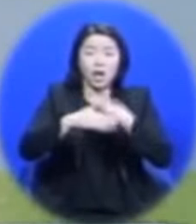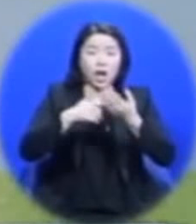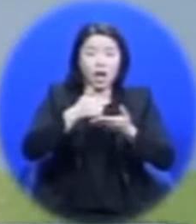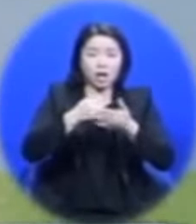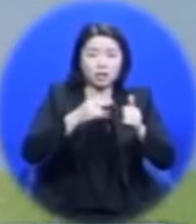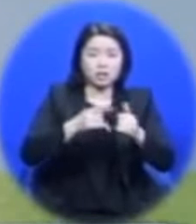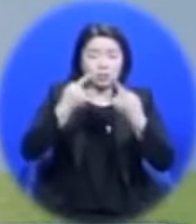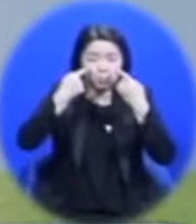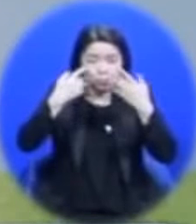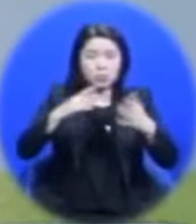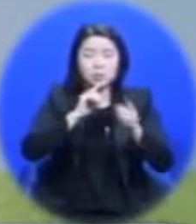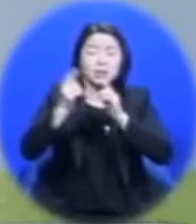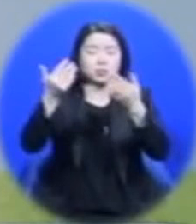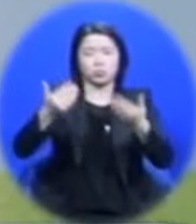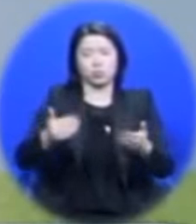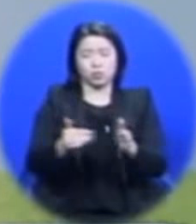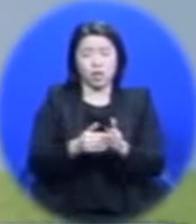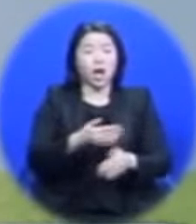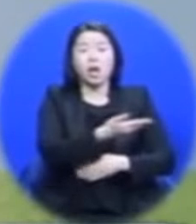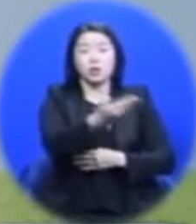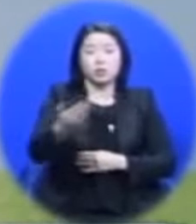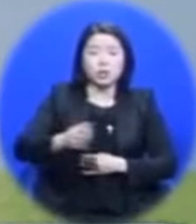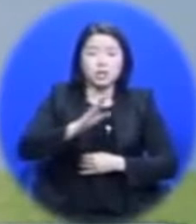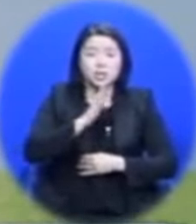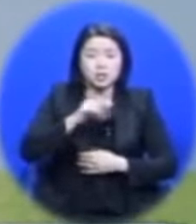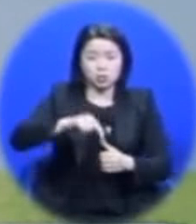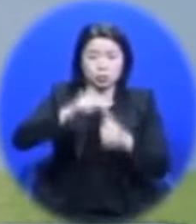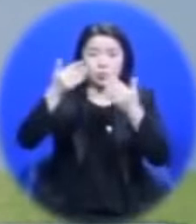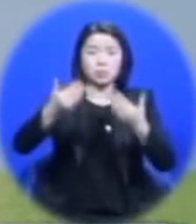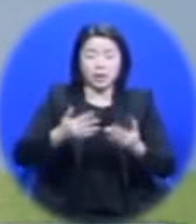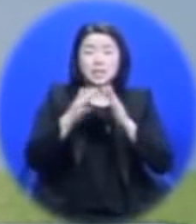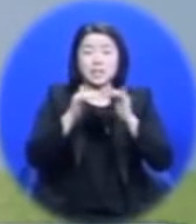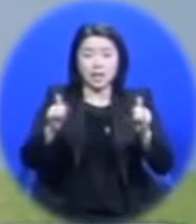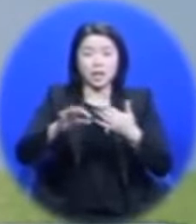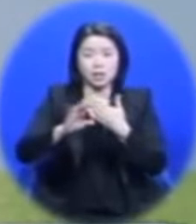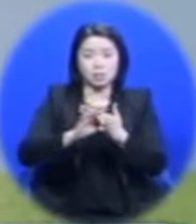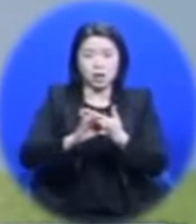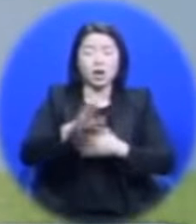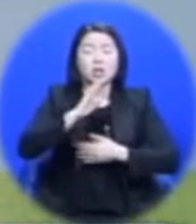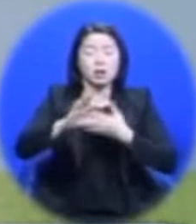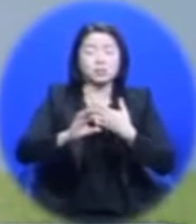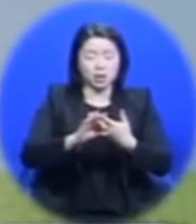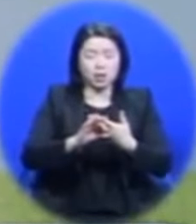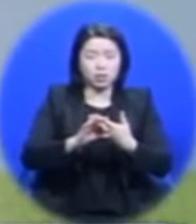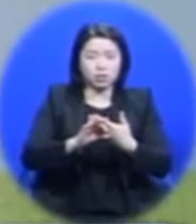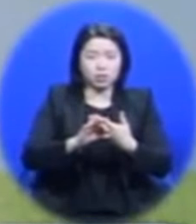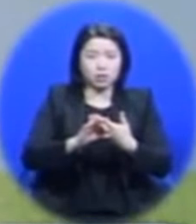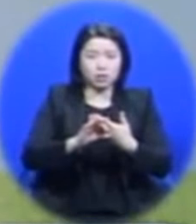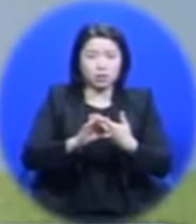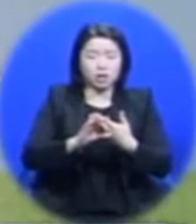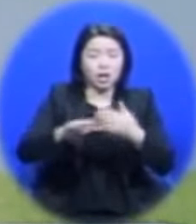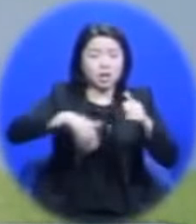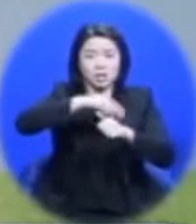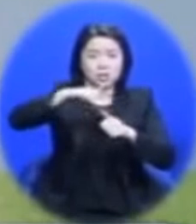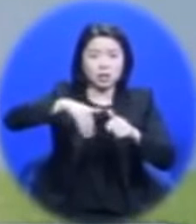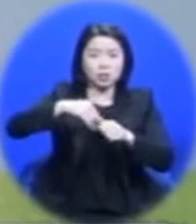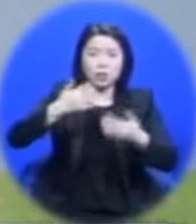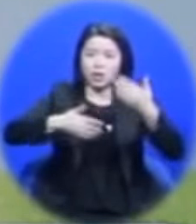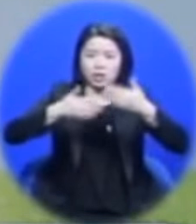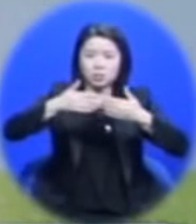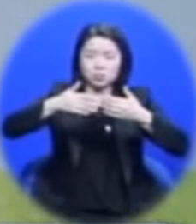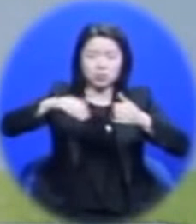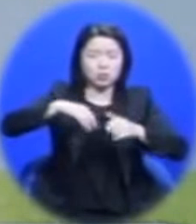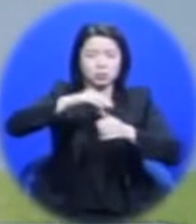하나님께서는 분명하게 말씀하셨어요. 너희들이 진정으로 구원받은 자라면 그러면 상황과 여건과